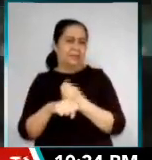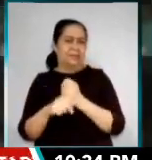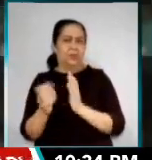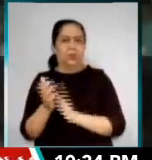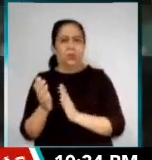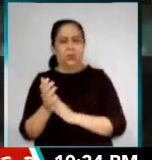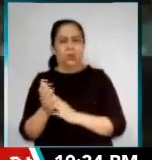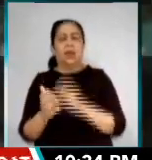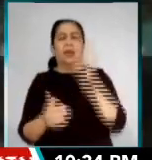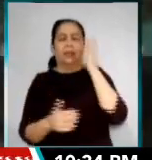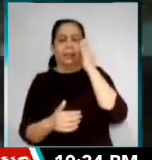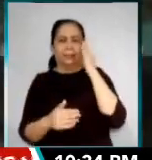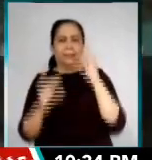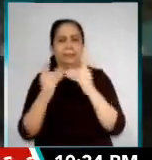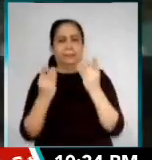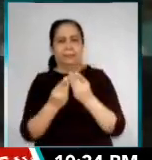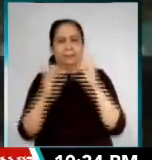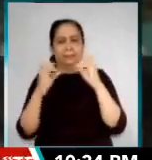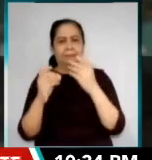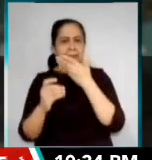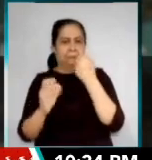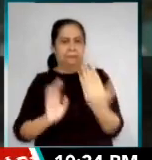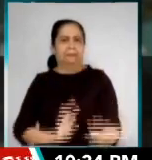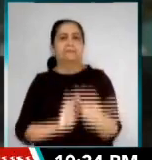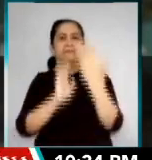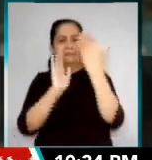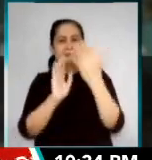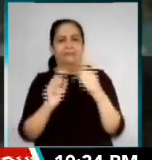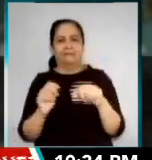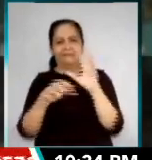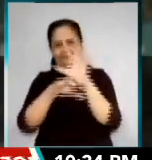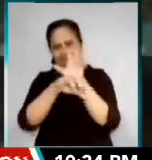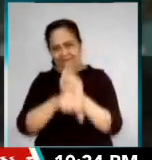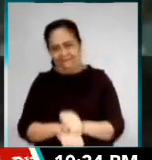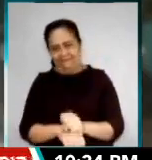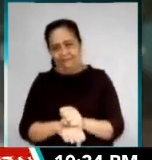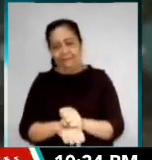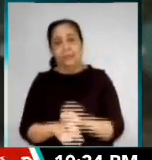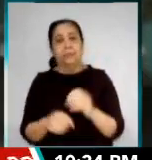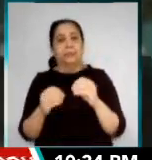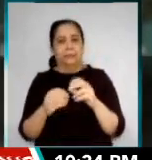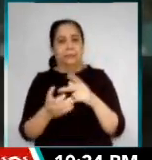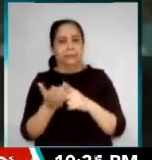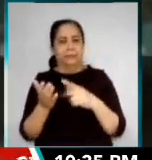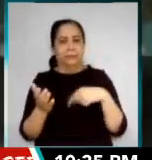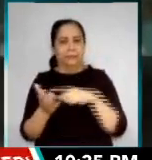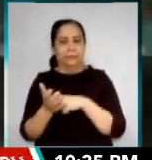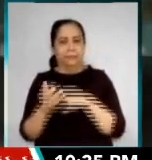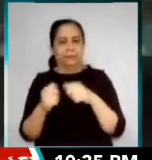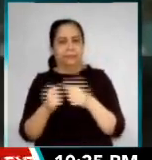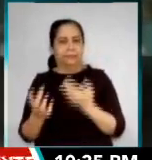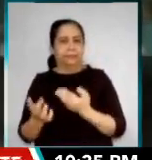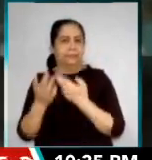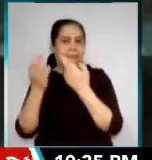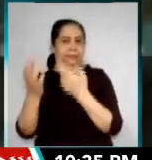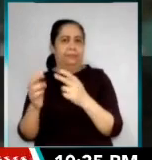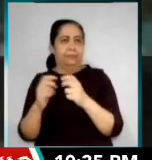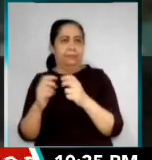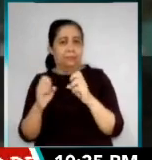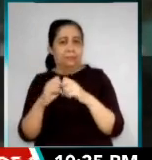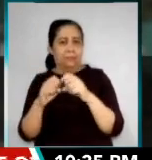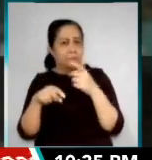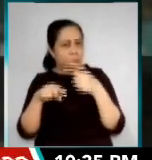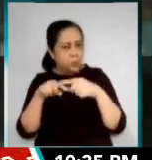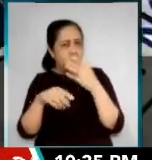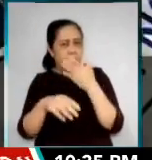na mas mainam ang face-to-face classes tulad ng nakasanayan. Magiging bahagi daw ito ng kanilang rekomendasyon kahit paunti-unti at sa